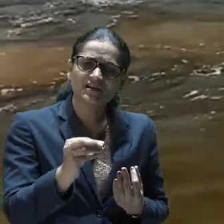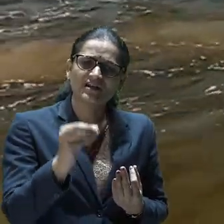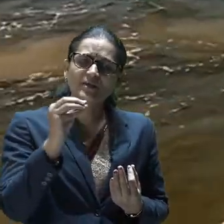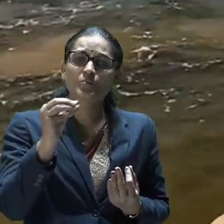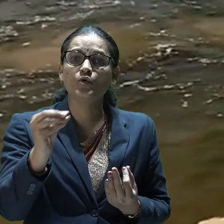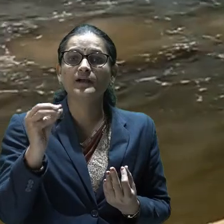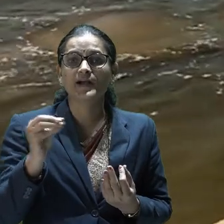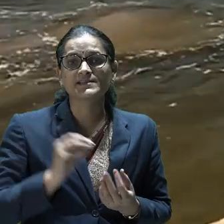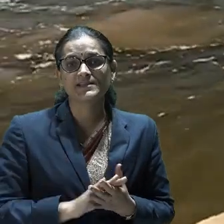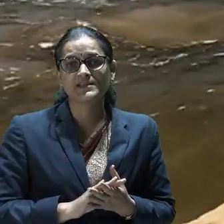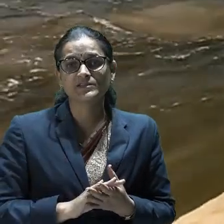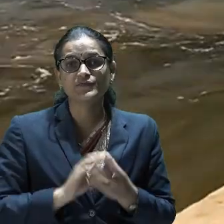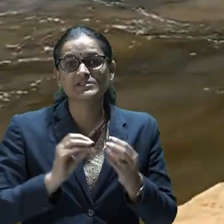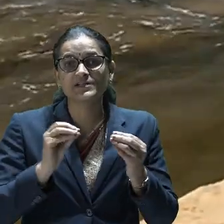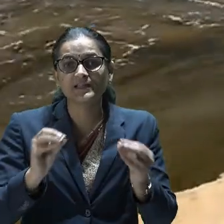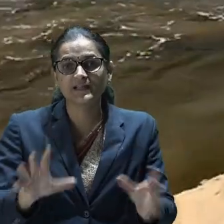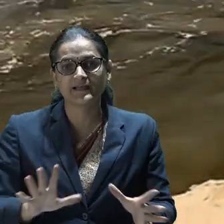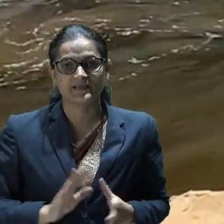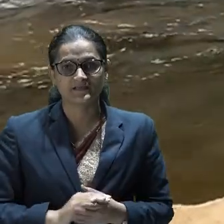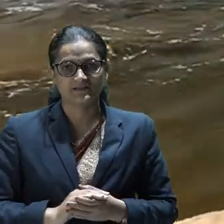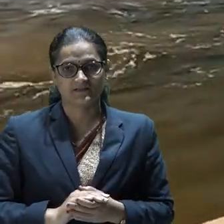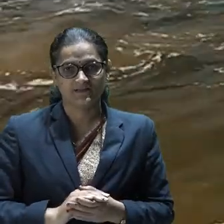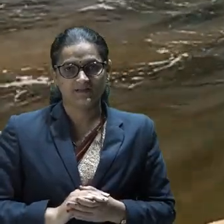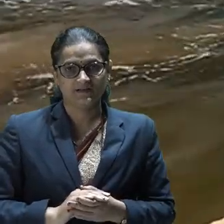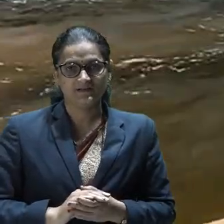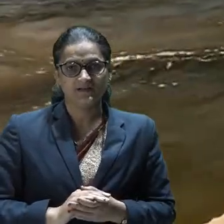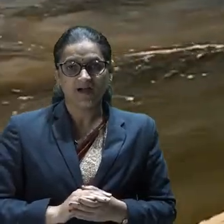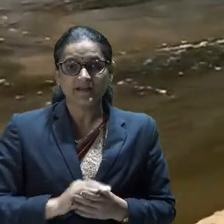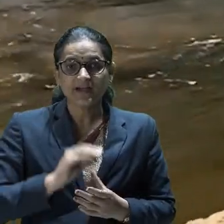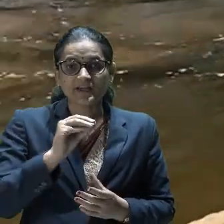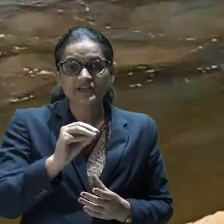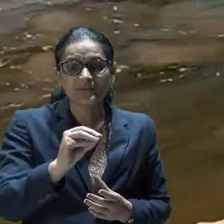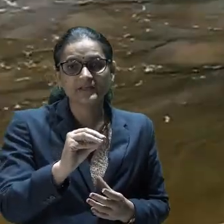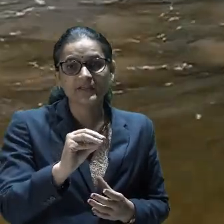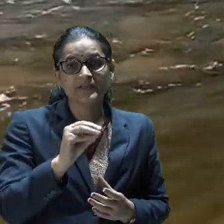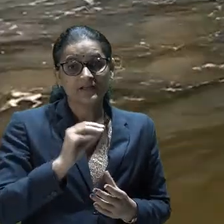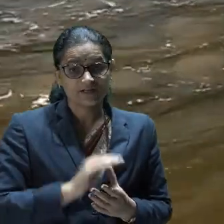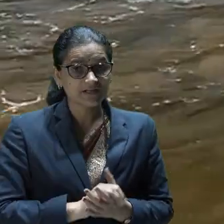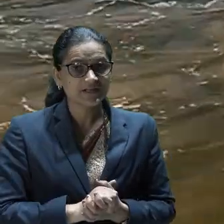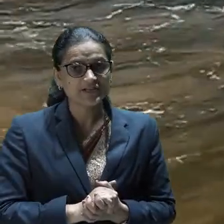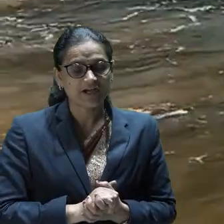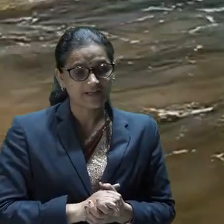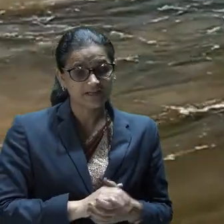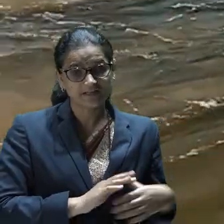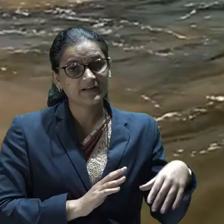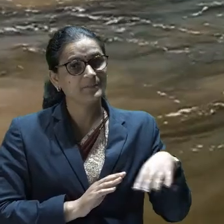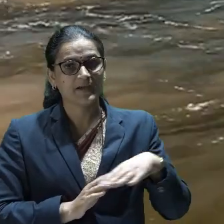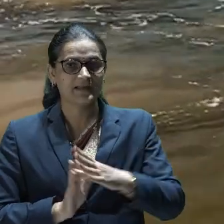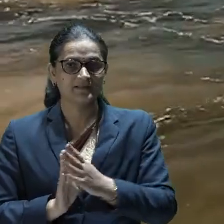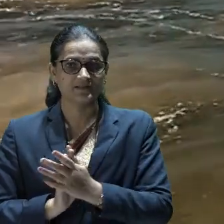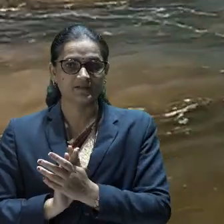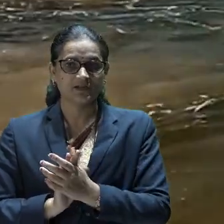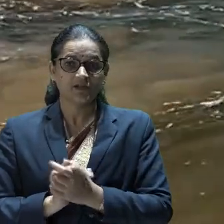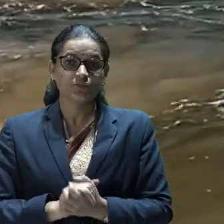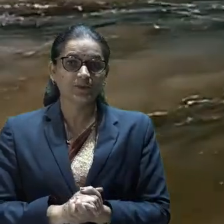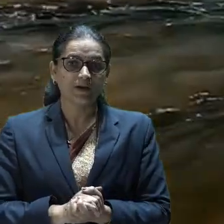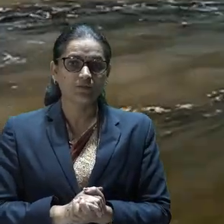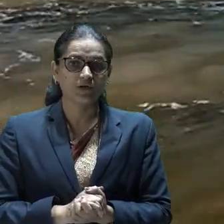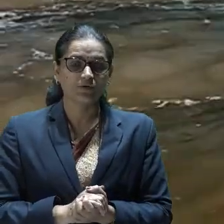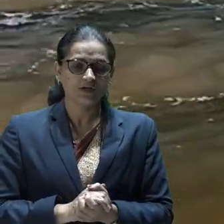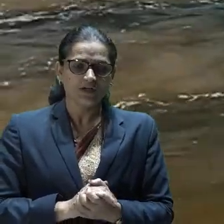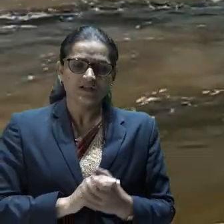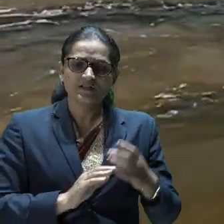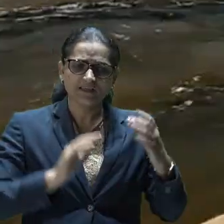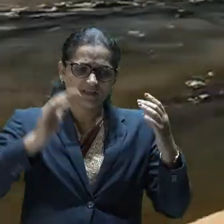हे सगळी मूल्य काय झालेले आहेत, विसरलेले आहेत. आणि अशामध्ये नदी जी आहे, नदीकडे पाहिल्यानंतर तुम्ही